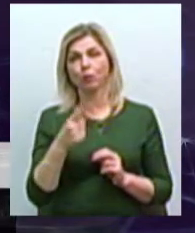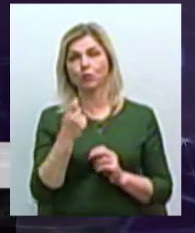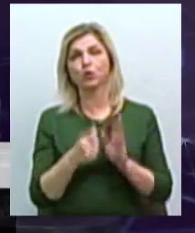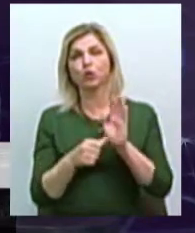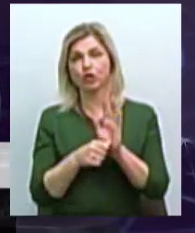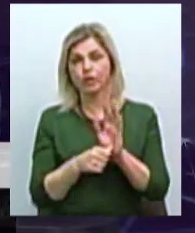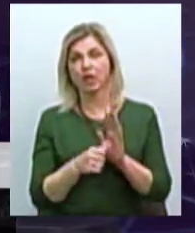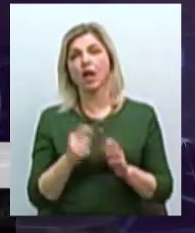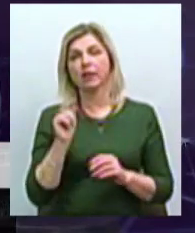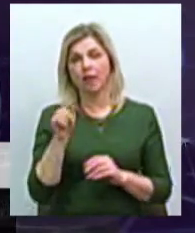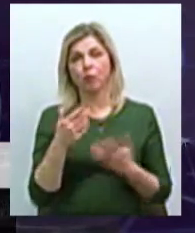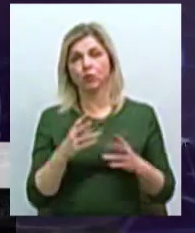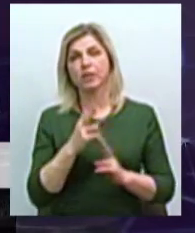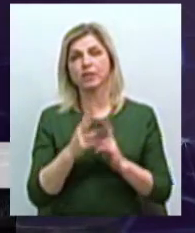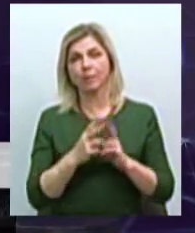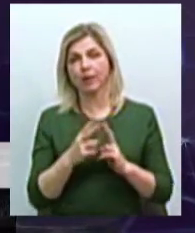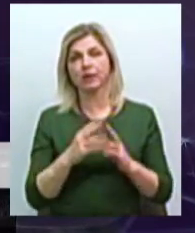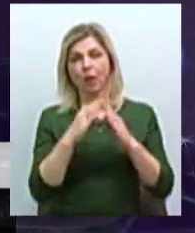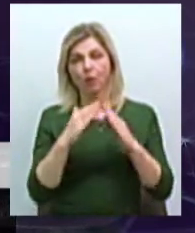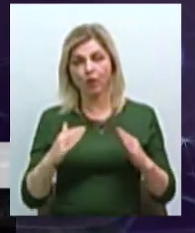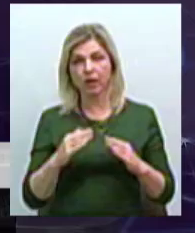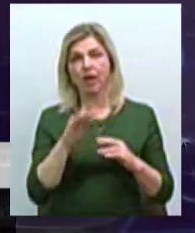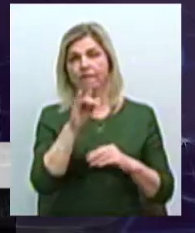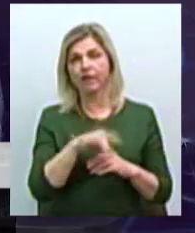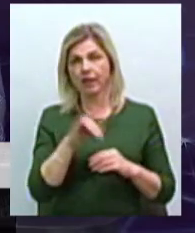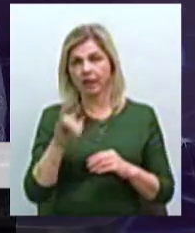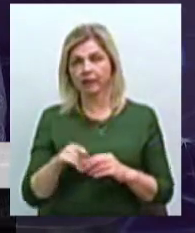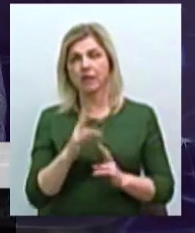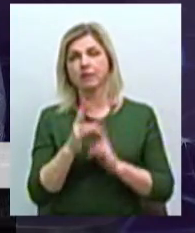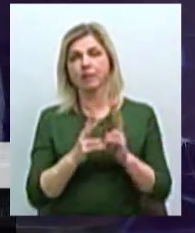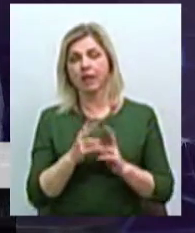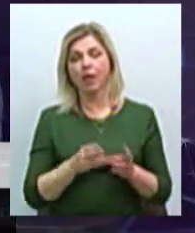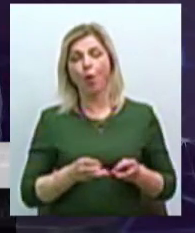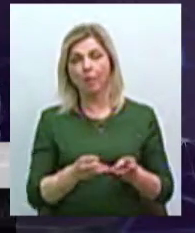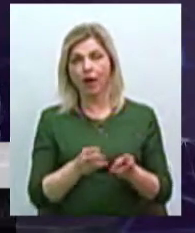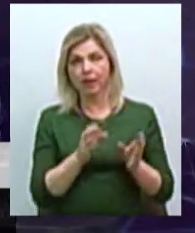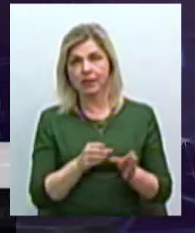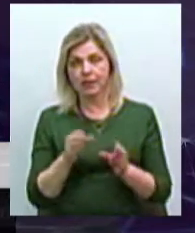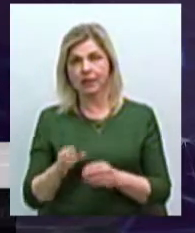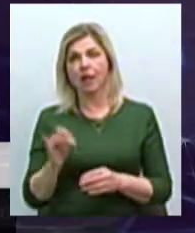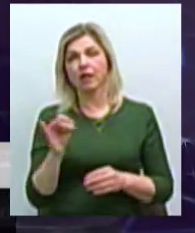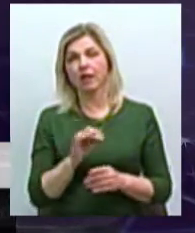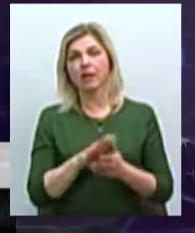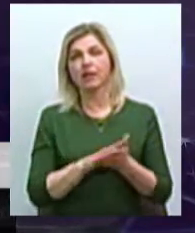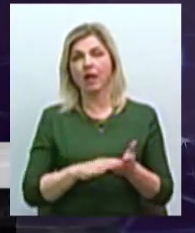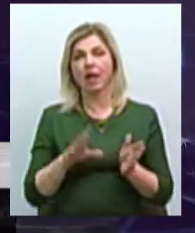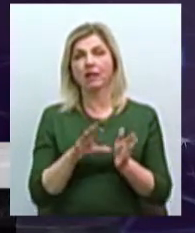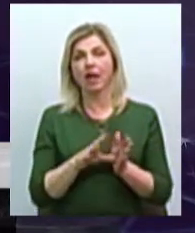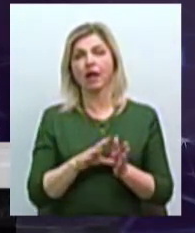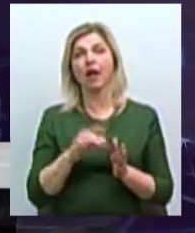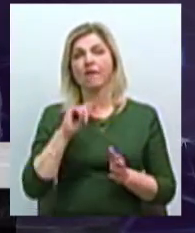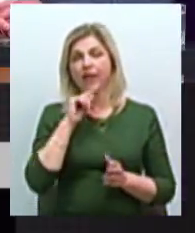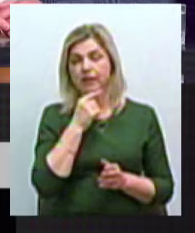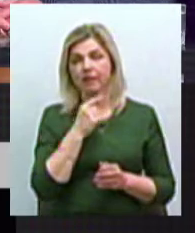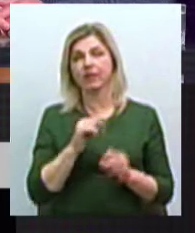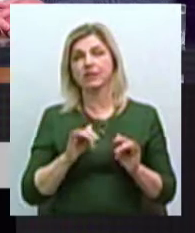в якому вже сьогодні замінена покрівля, замінені вікна, монтується система опалення і всі подальші енергоефективні заходи, які ми